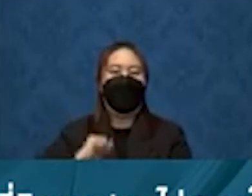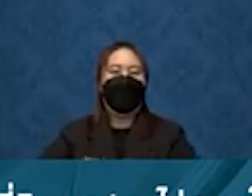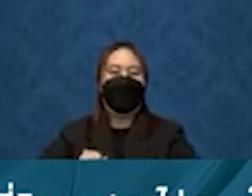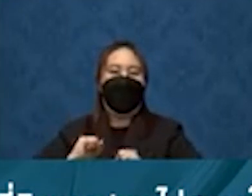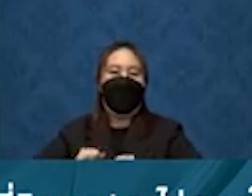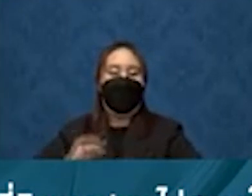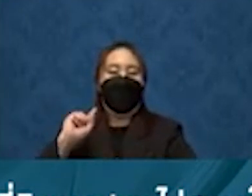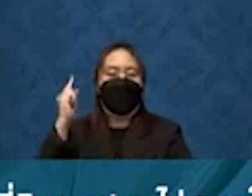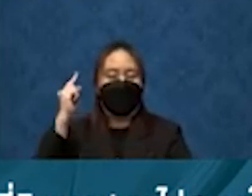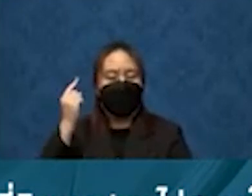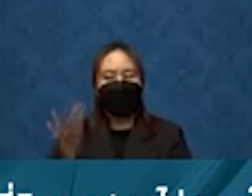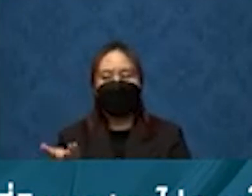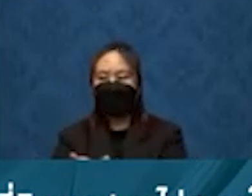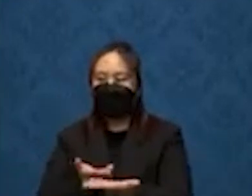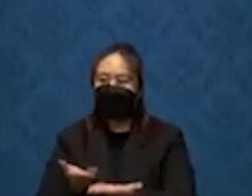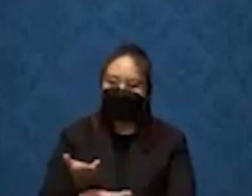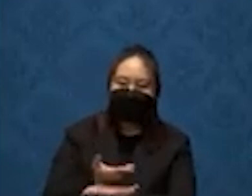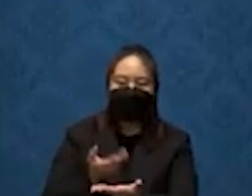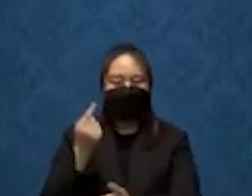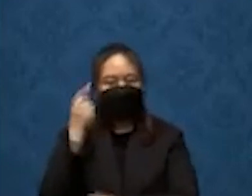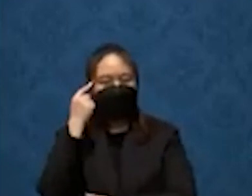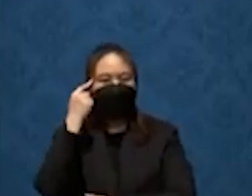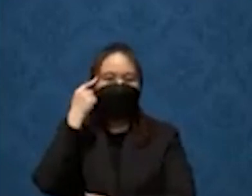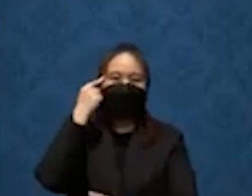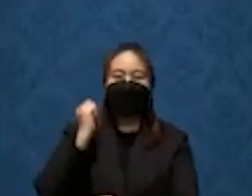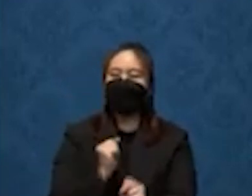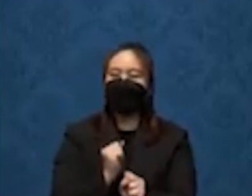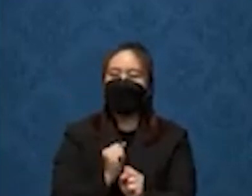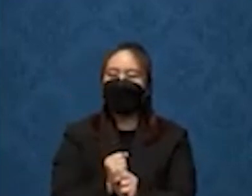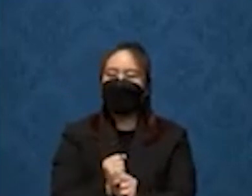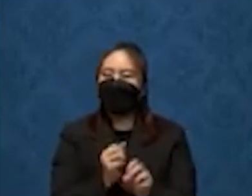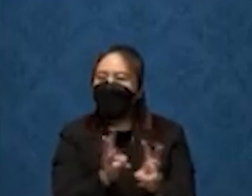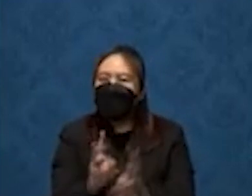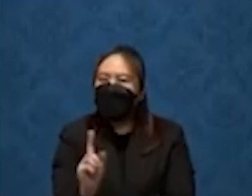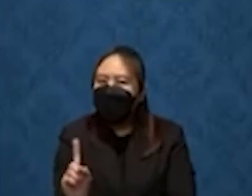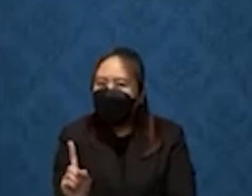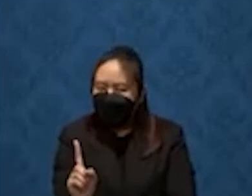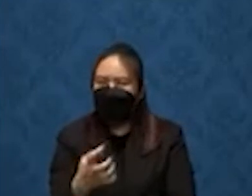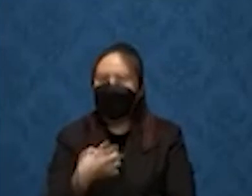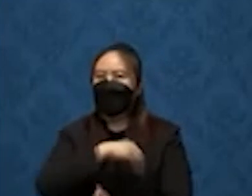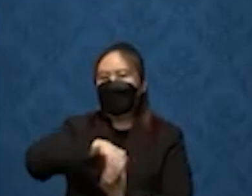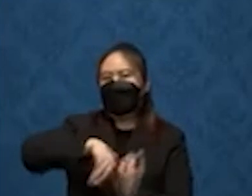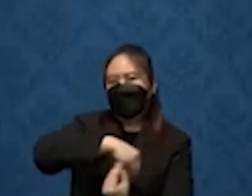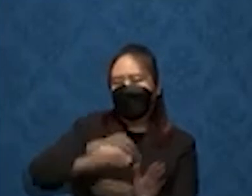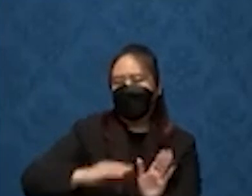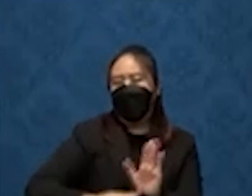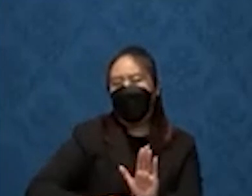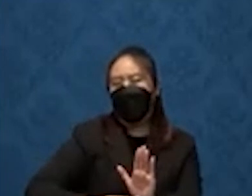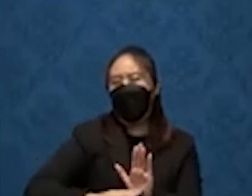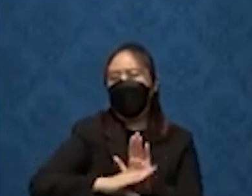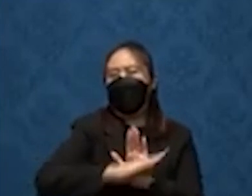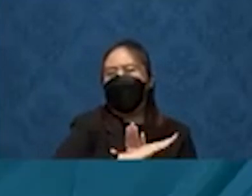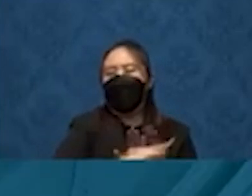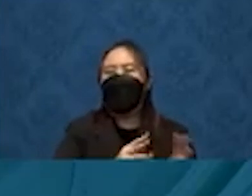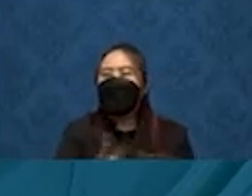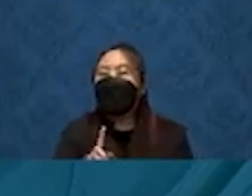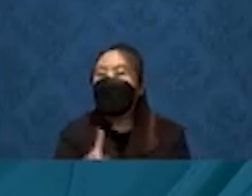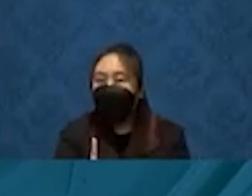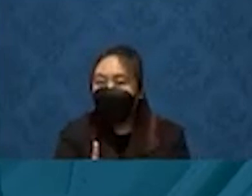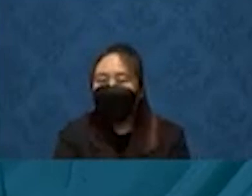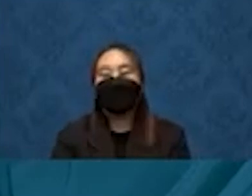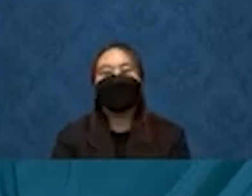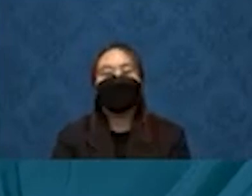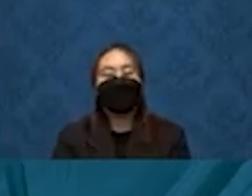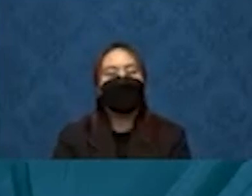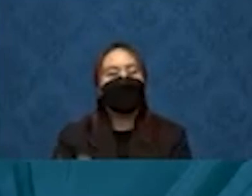ารณาว่าเราจะดำเนินการอย่างไรเพื่อจะทำให้เศรษฐกิจมันดีขึ้นนะครับในการพิจารณาก็มีการพิจ